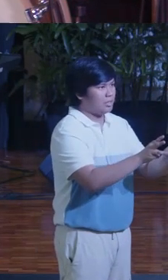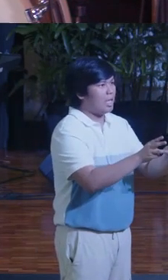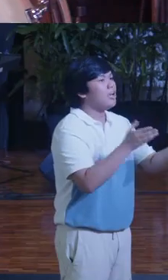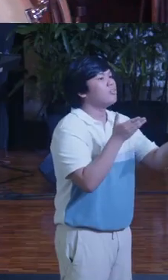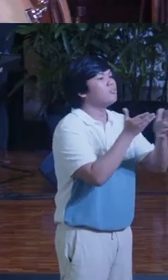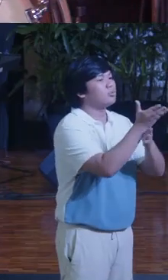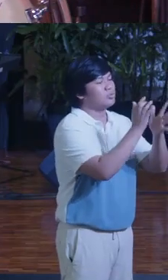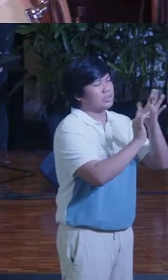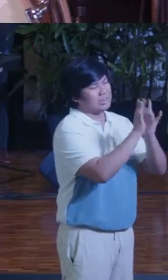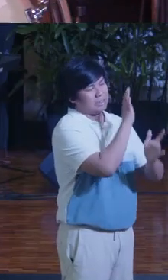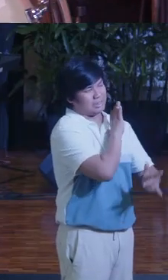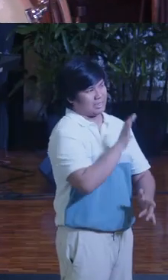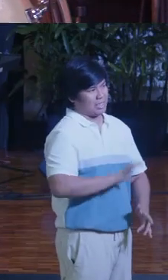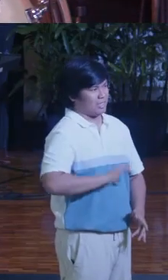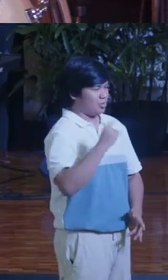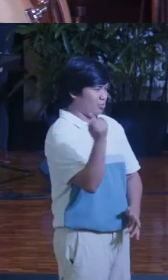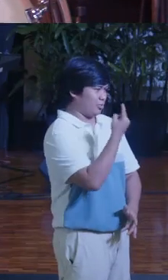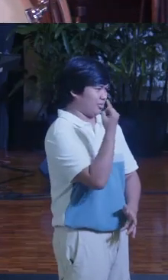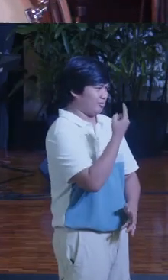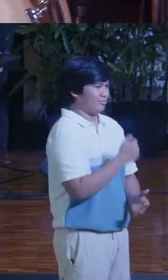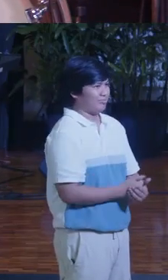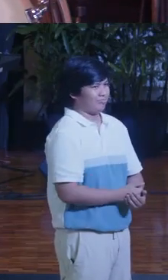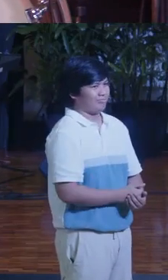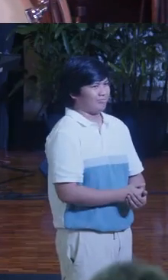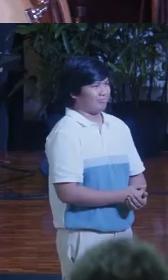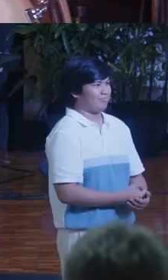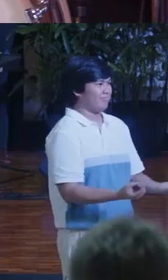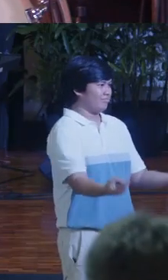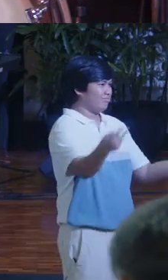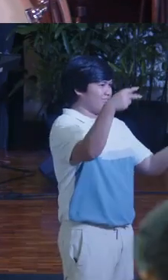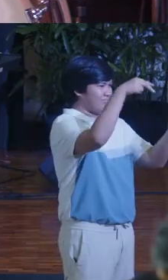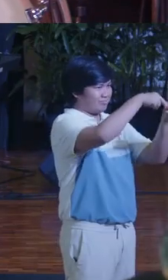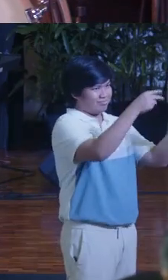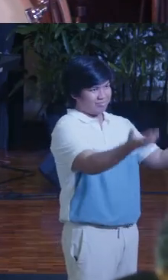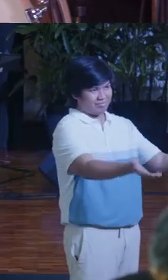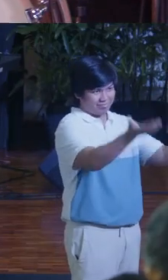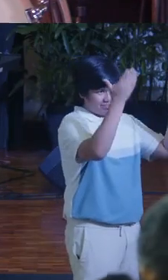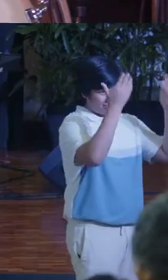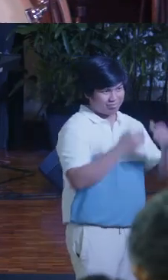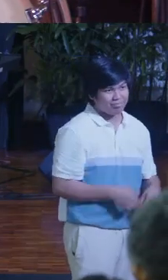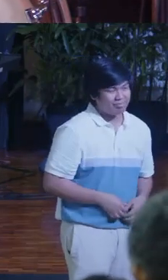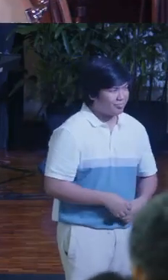kaligtasan. Tayo po tumayo, mga kapatid, at tayo manalangin.